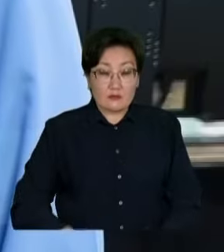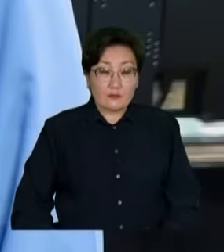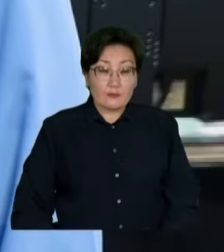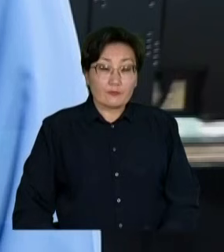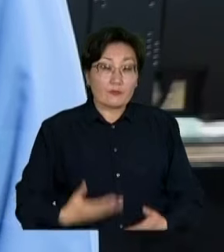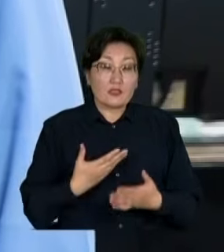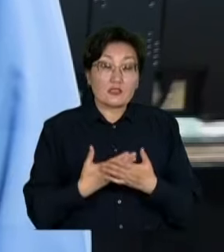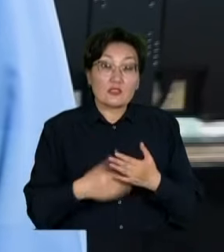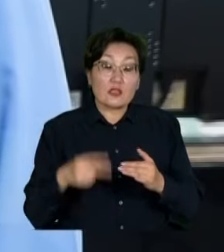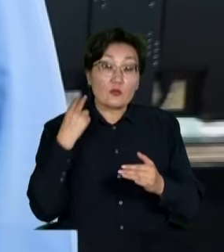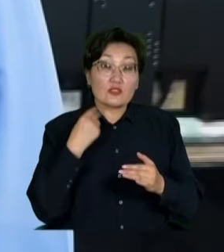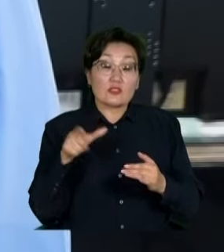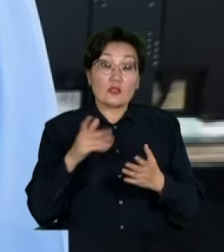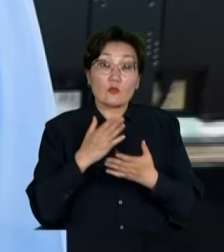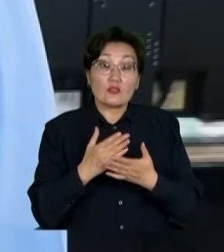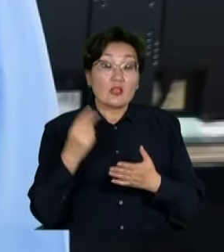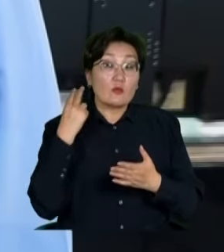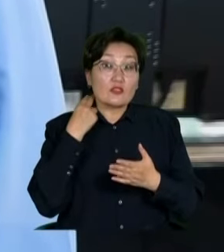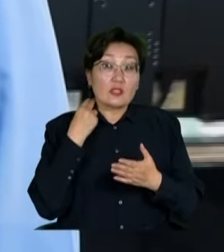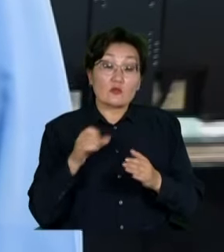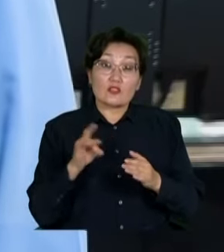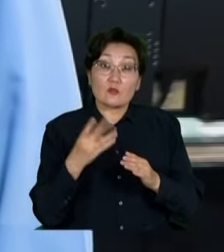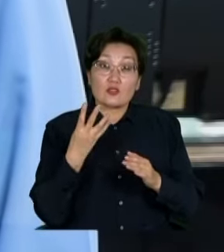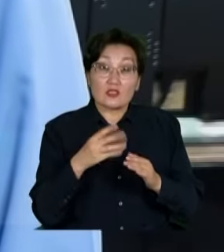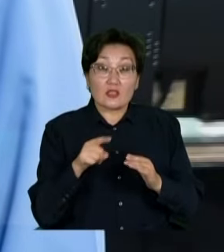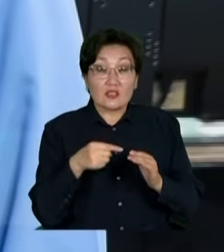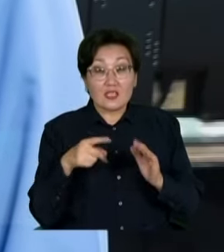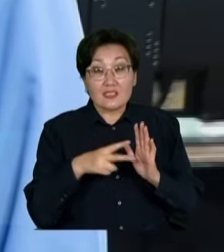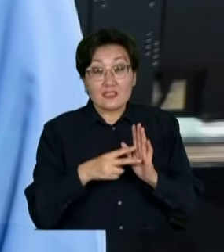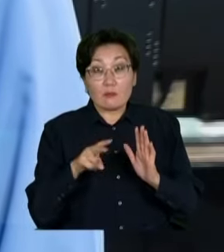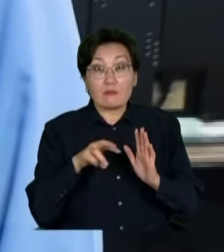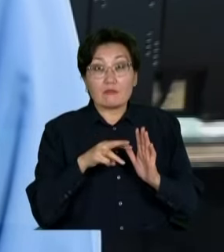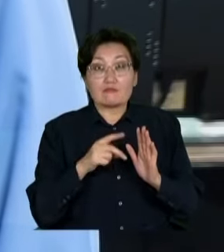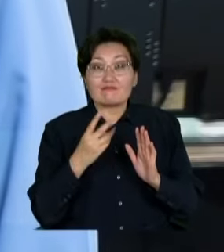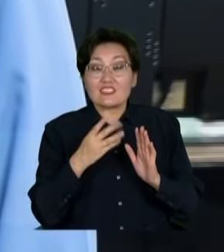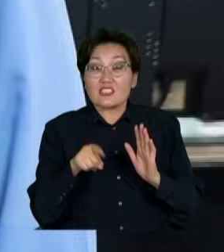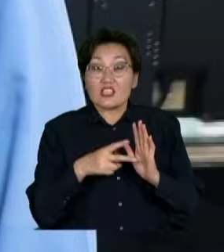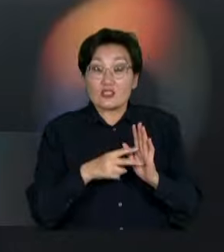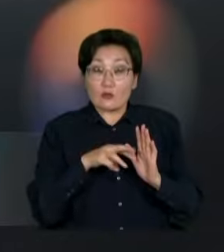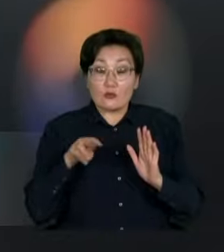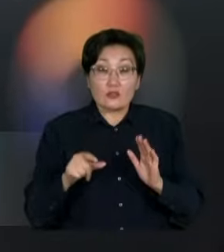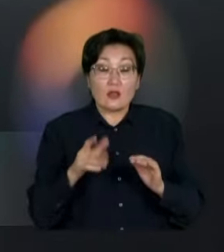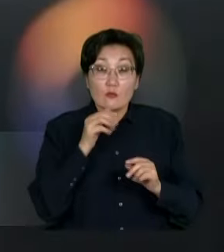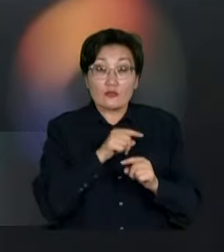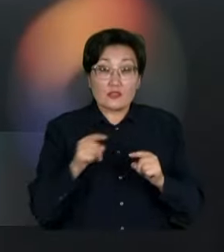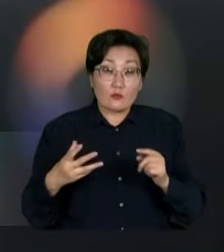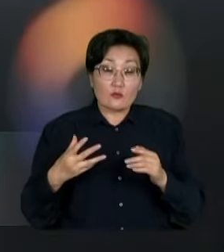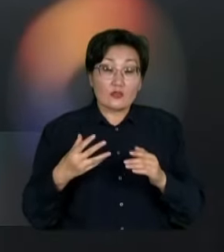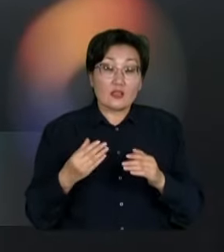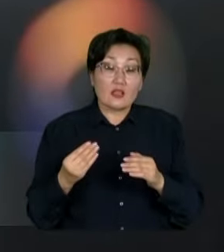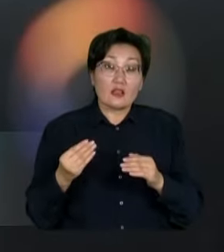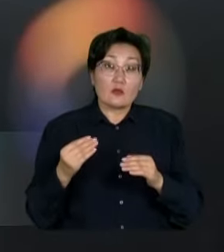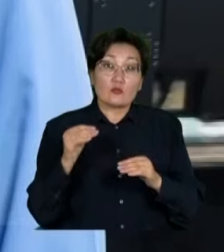примеру должник имее задолженность по алиментам в размере 4 и7 млн тенге в течение года пополнил свой аккаунт в букмекерской